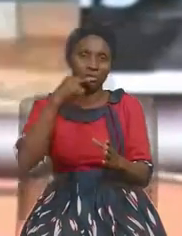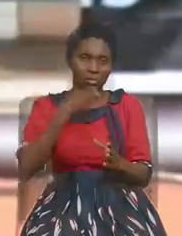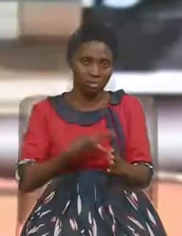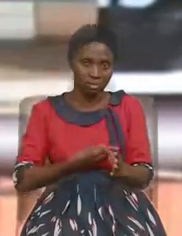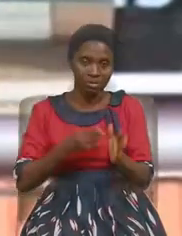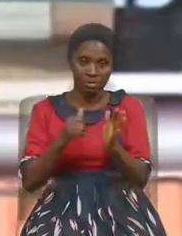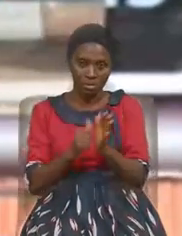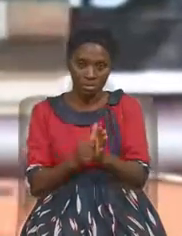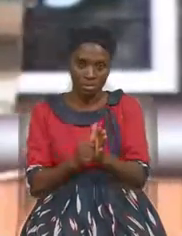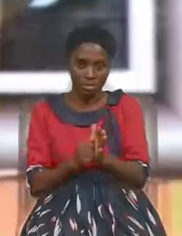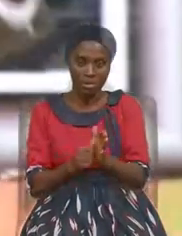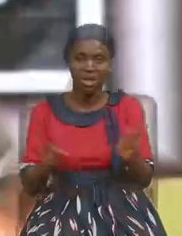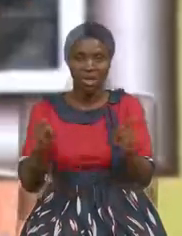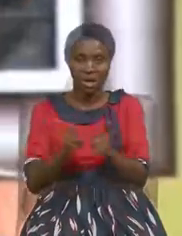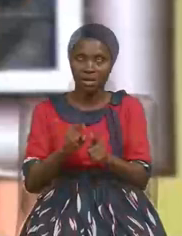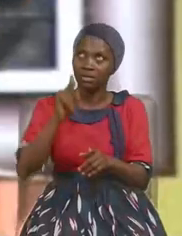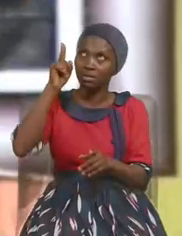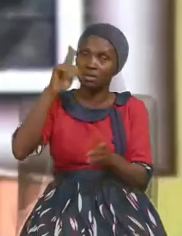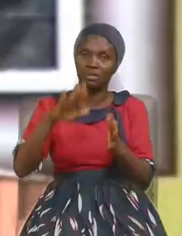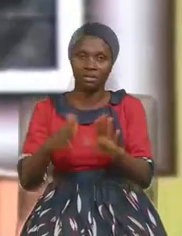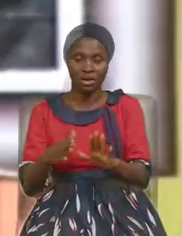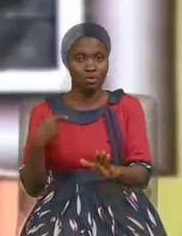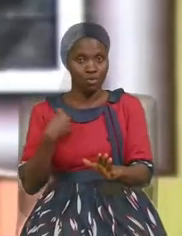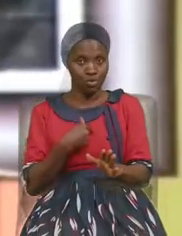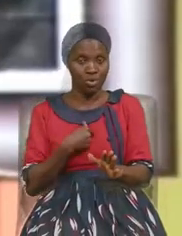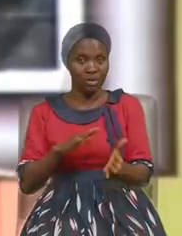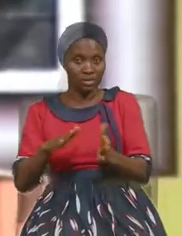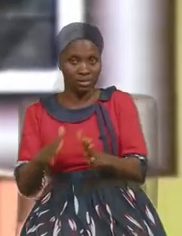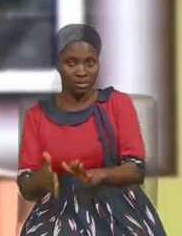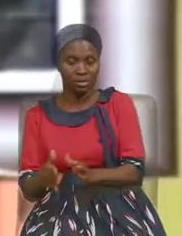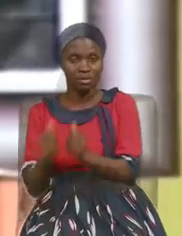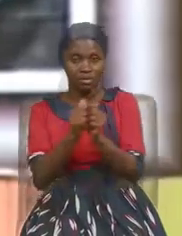Et nous dit, comme il est mort, nous sommes morts avec lui.